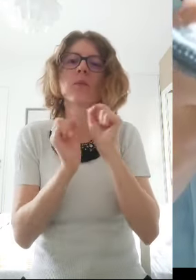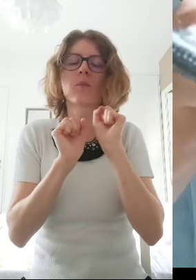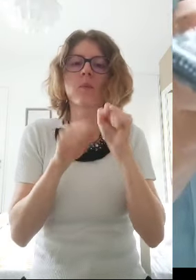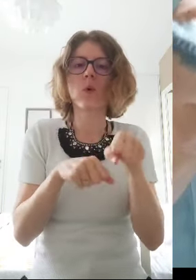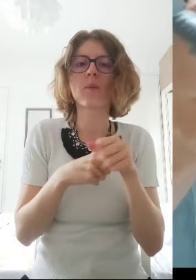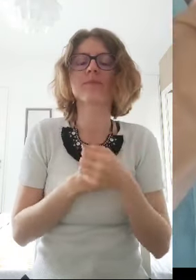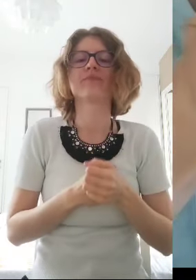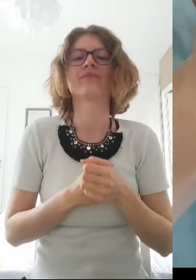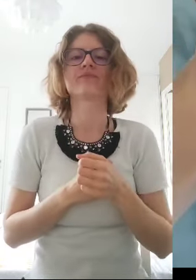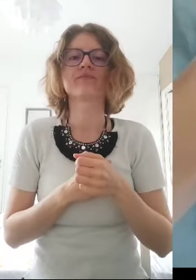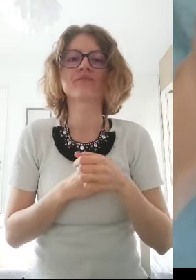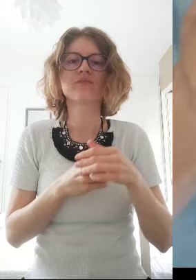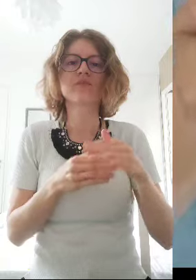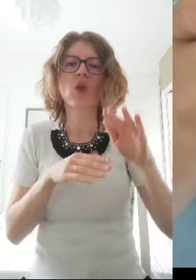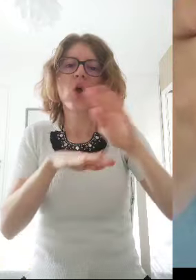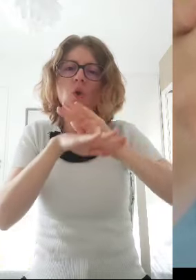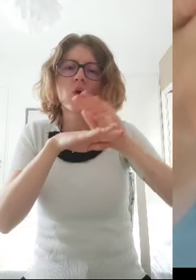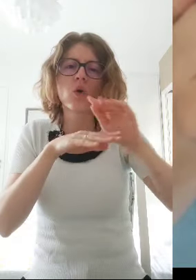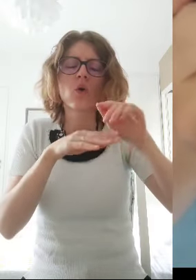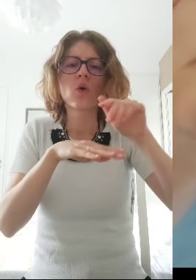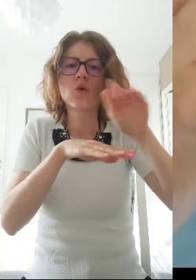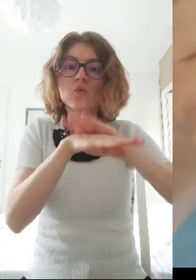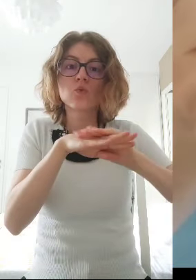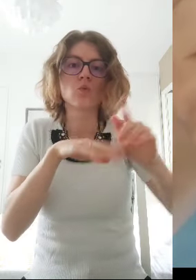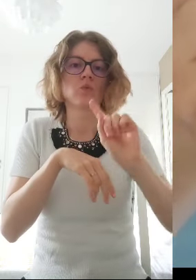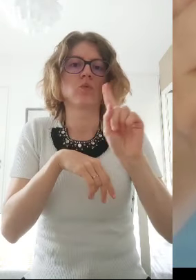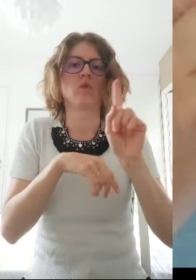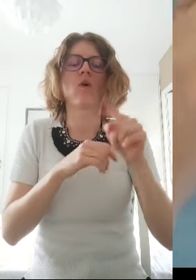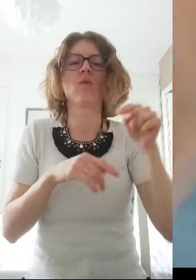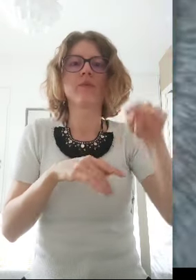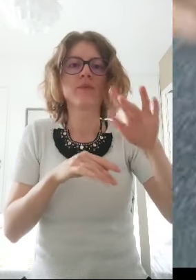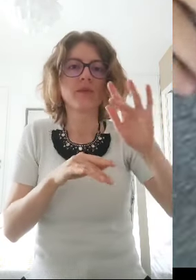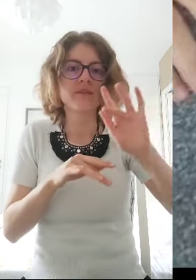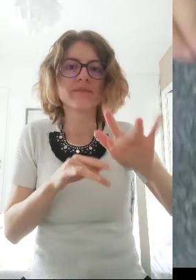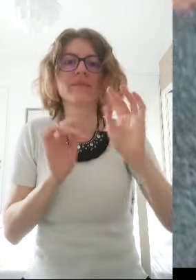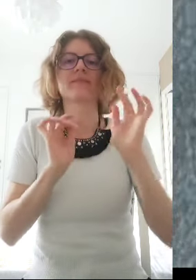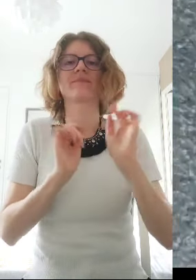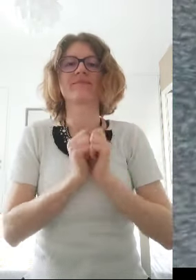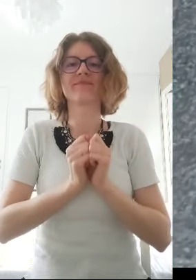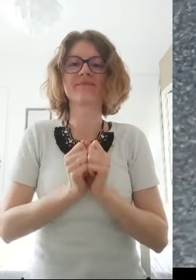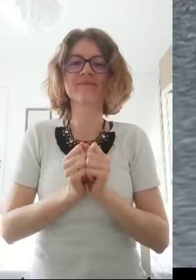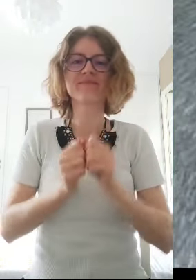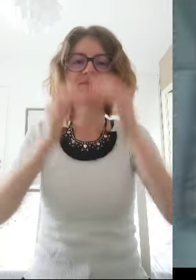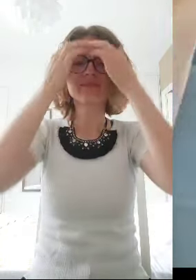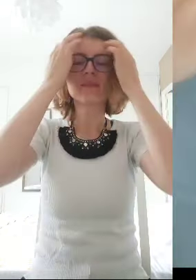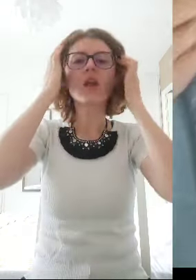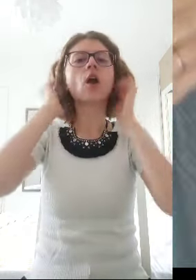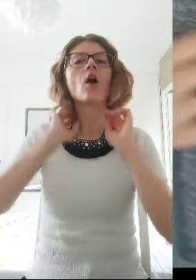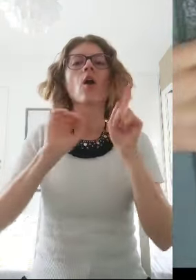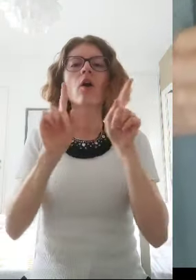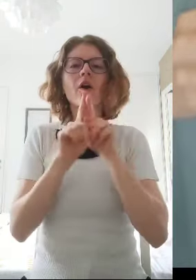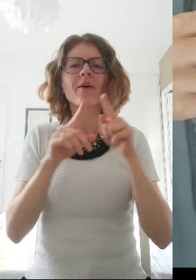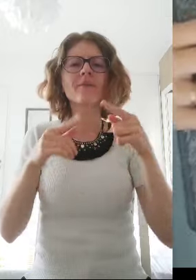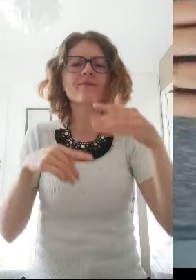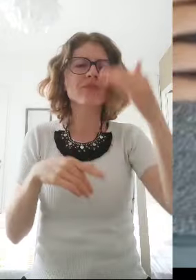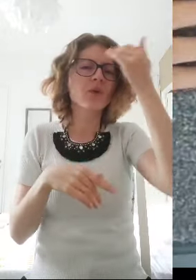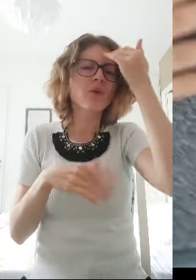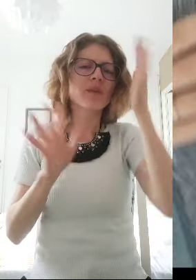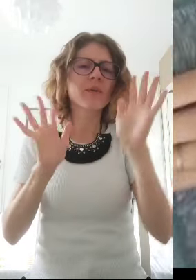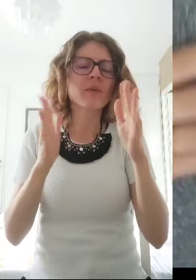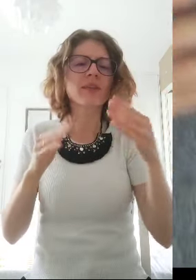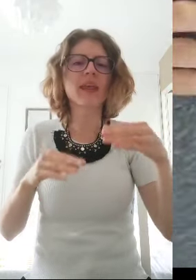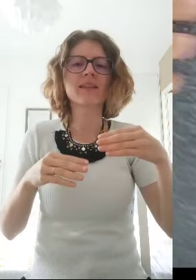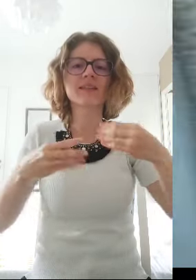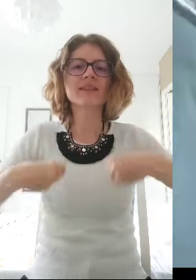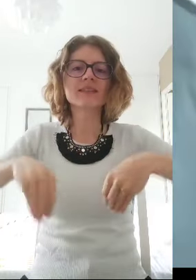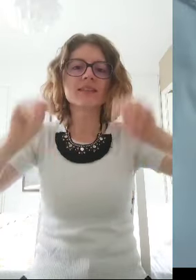en fait au toucher je trouve que ça ressemble un petit peu en fait au tapis, les tapis noirs qu'on met en fait dans